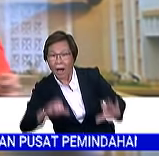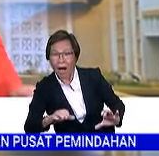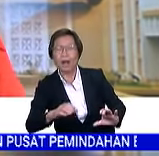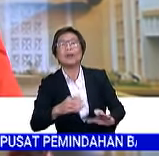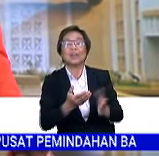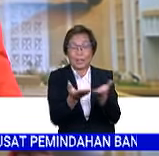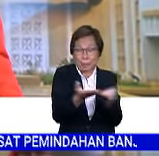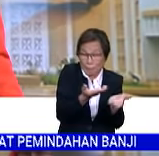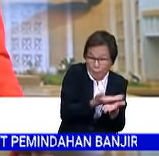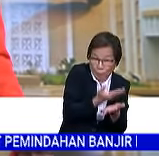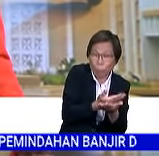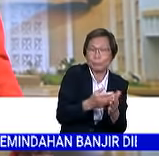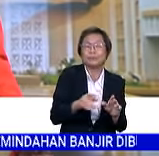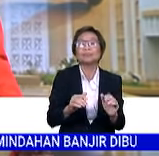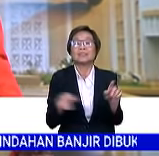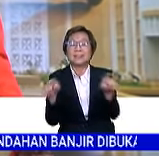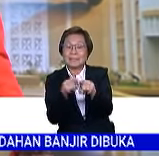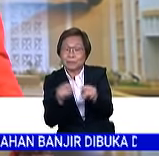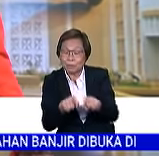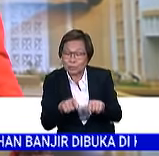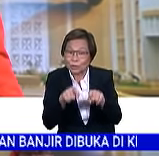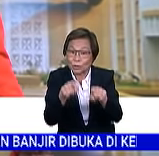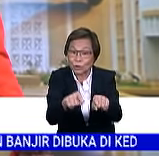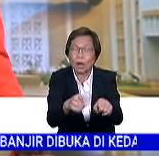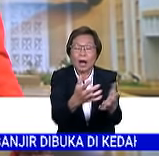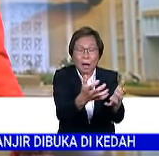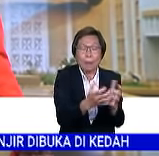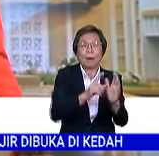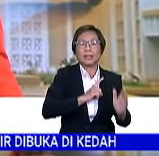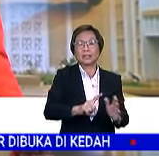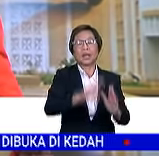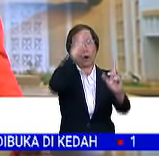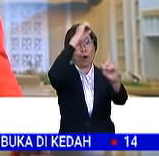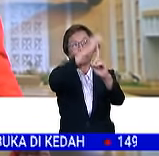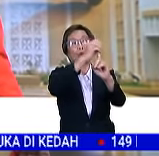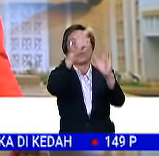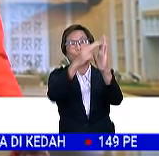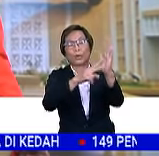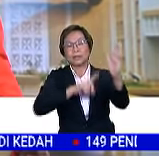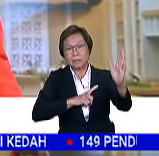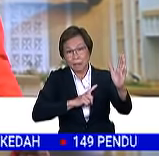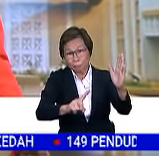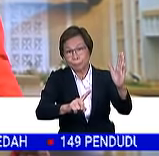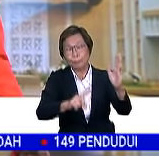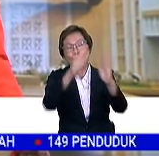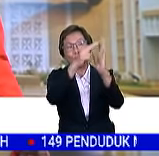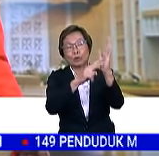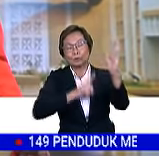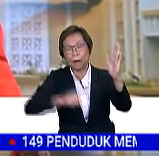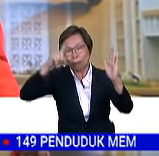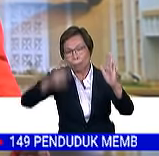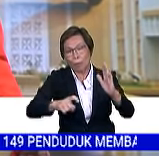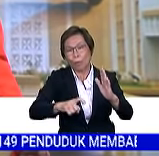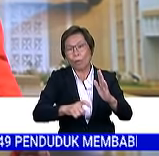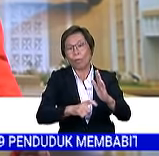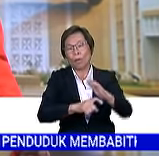baharu. Dan ini selaras tuntutan Islam yang menggariskan dengan jelas objektif utama syariah atau makasid syariah yang perlu